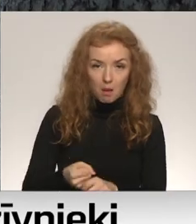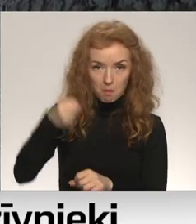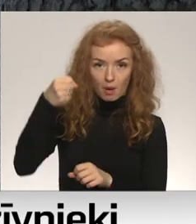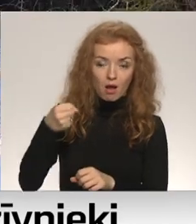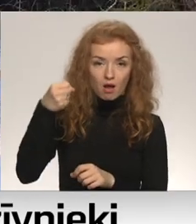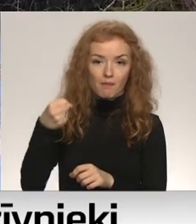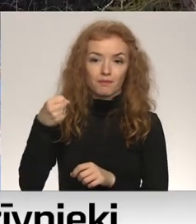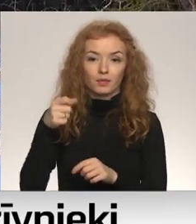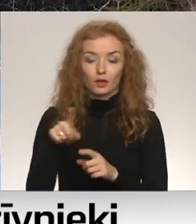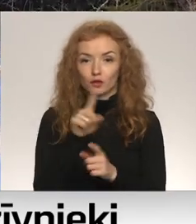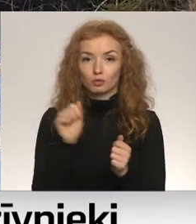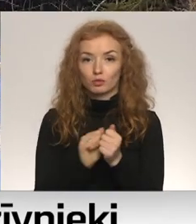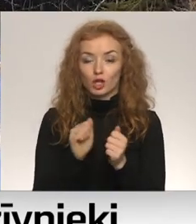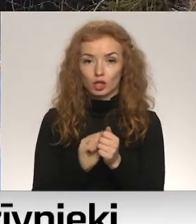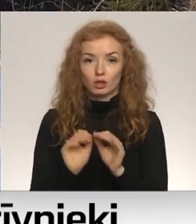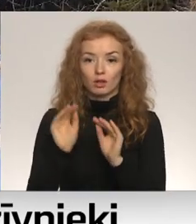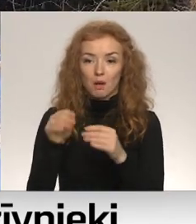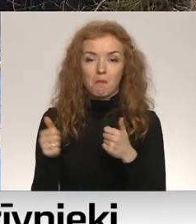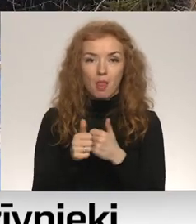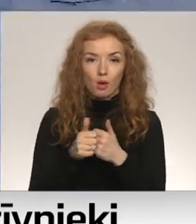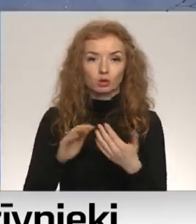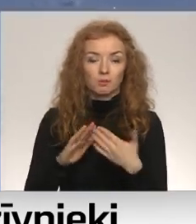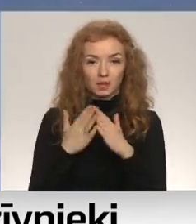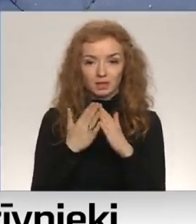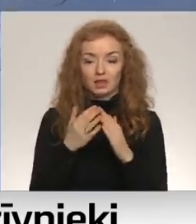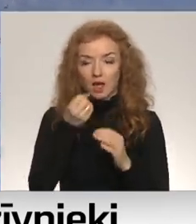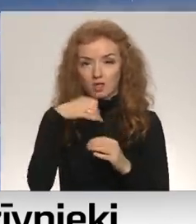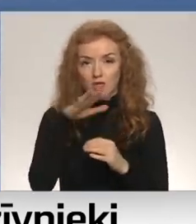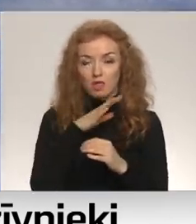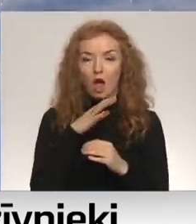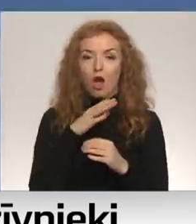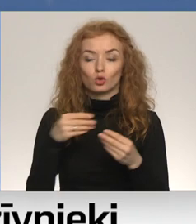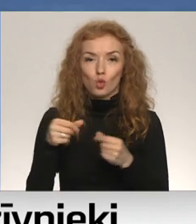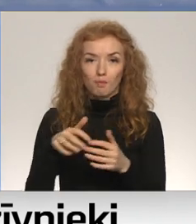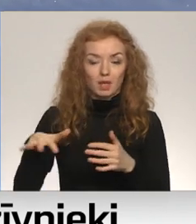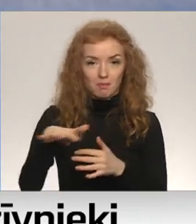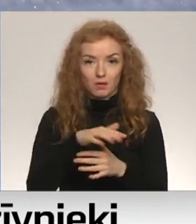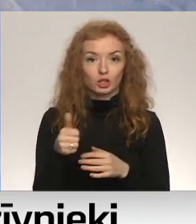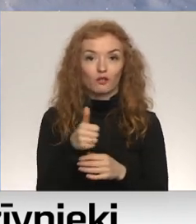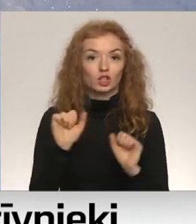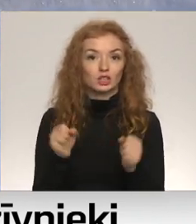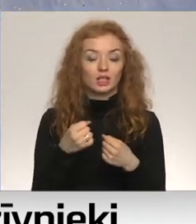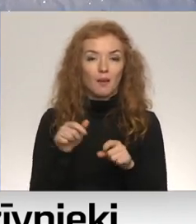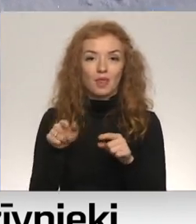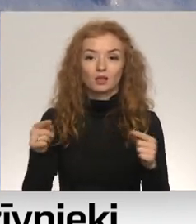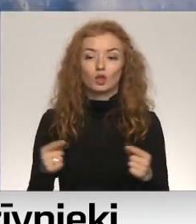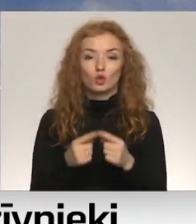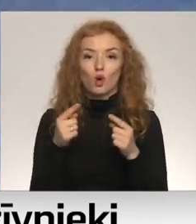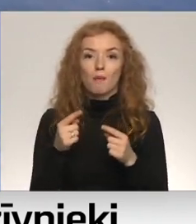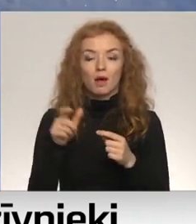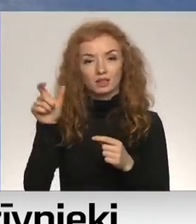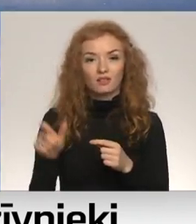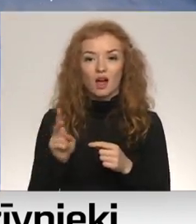Šādas lamatas visbiežāk izliek netālu no pilsētām, dārzkopības kooperatīviem, ir īpaši ziemā, un tās domātas